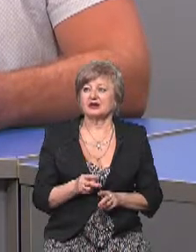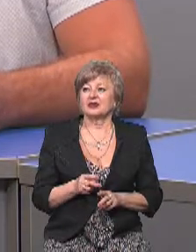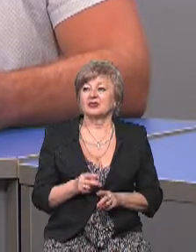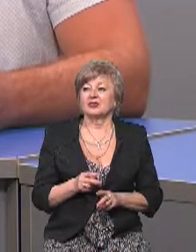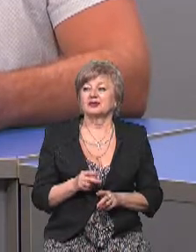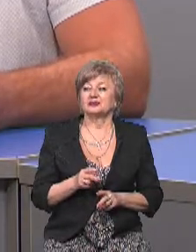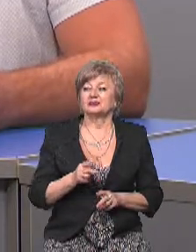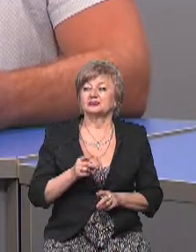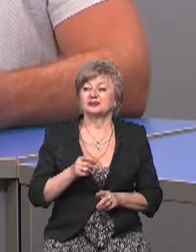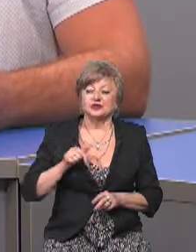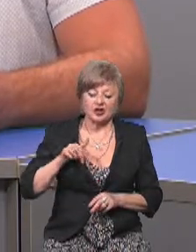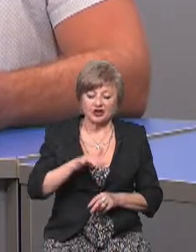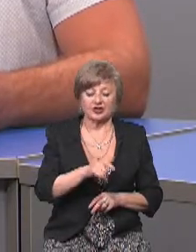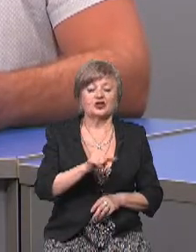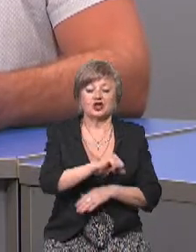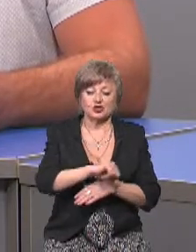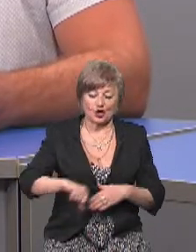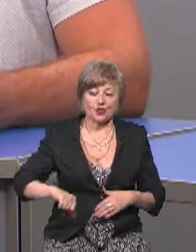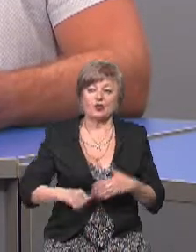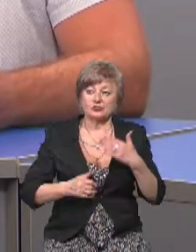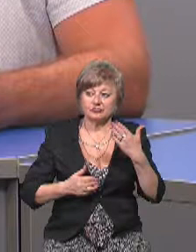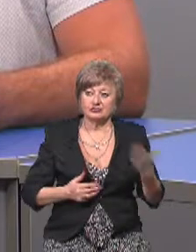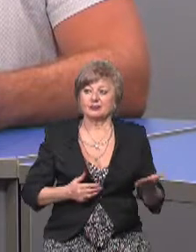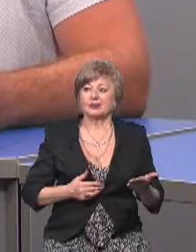до митниці на кордоні, і